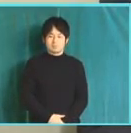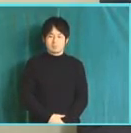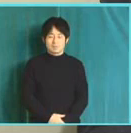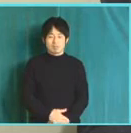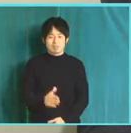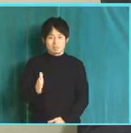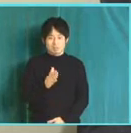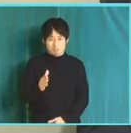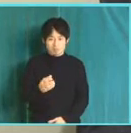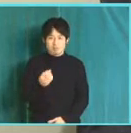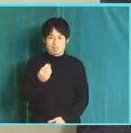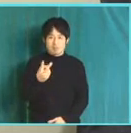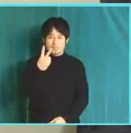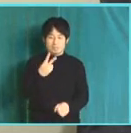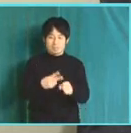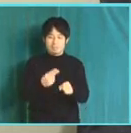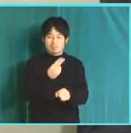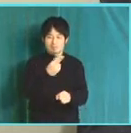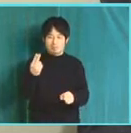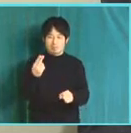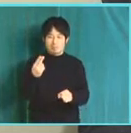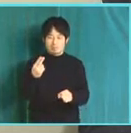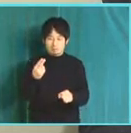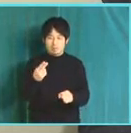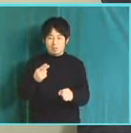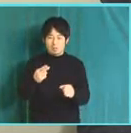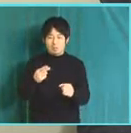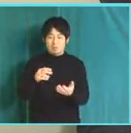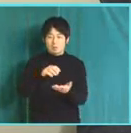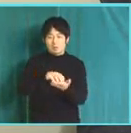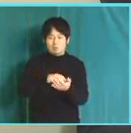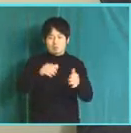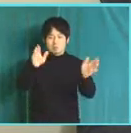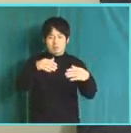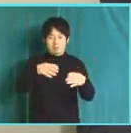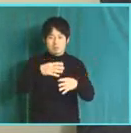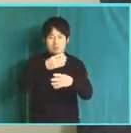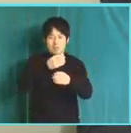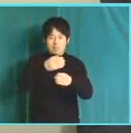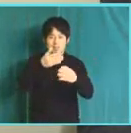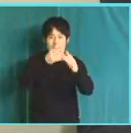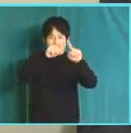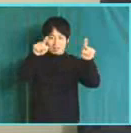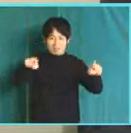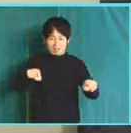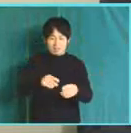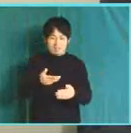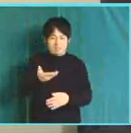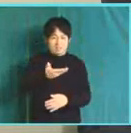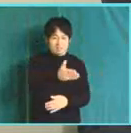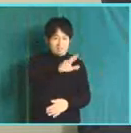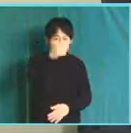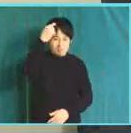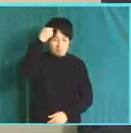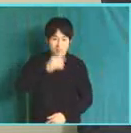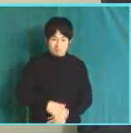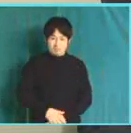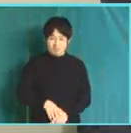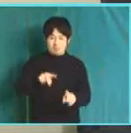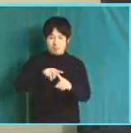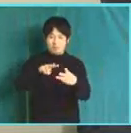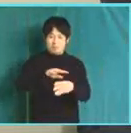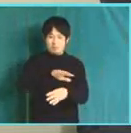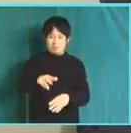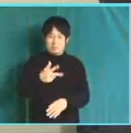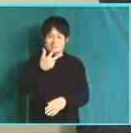和2年度の収集日カレンダーが皆さんのお手元に届くということです。はい、小田原市はね、割と分別が